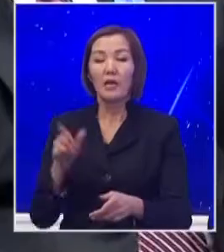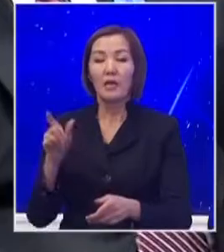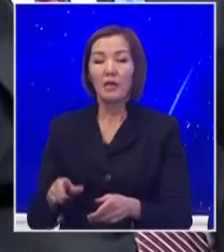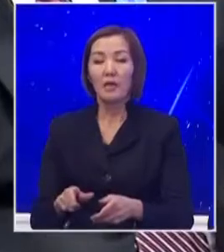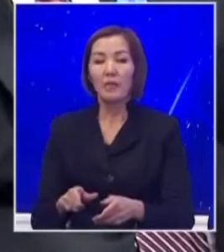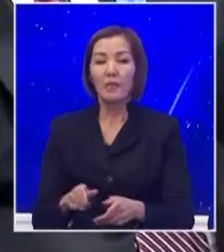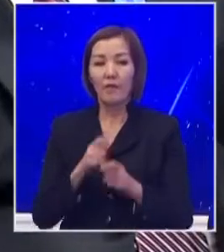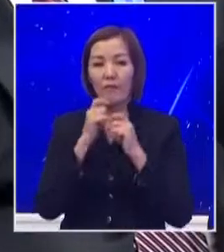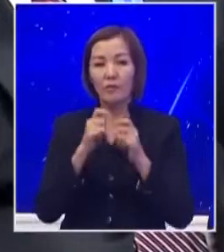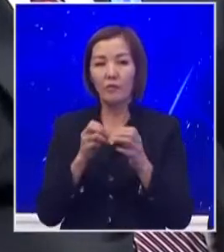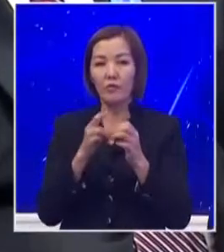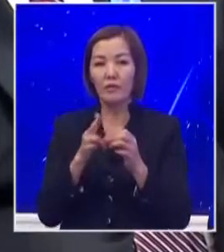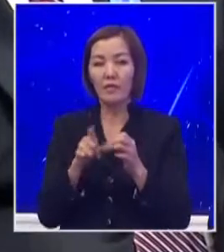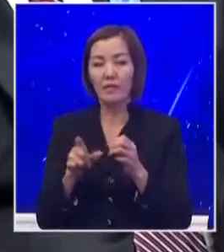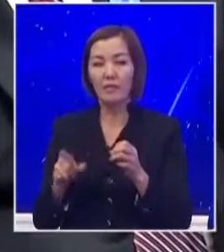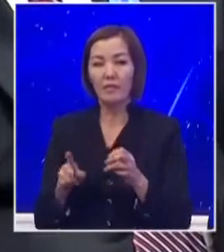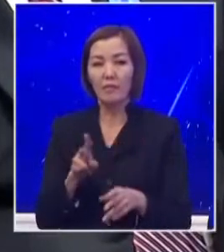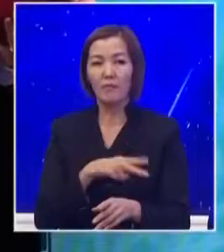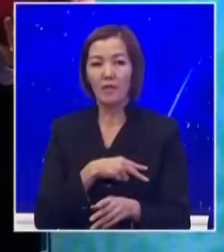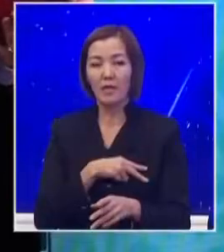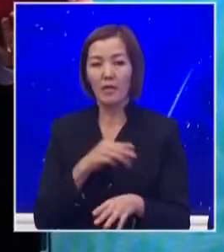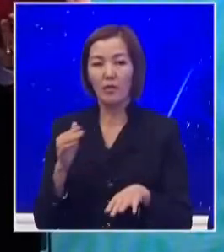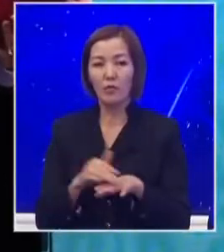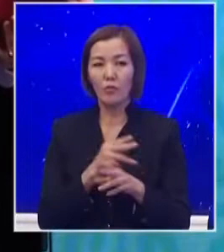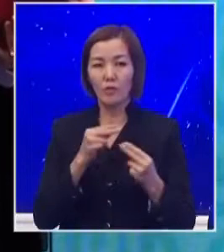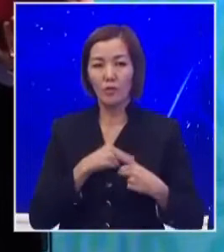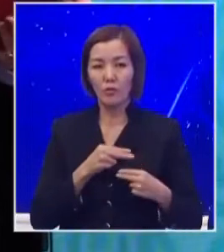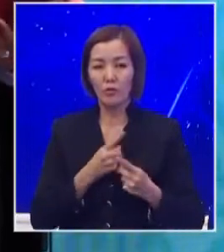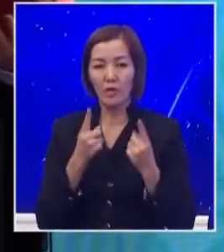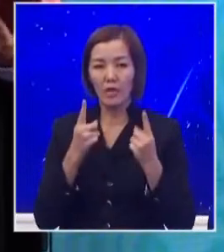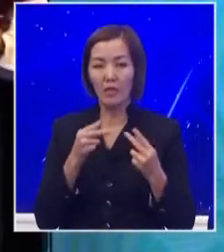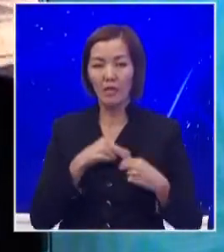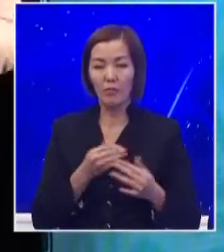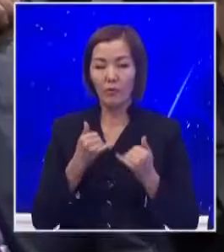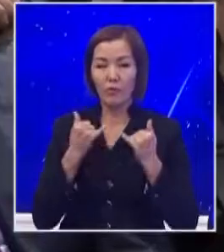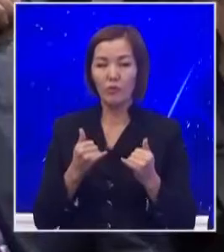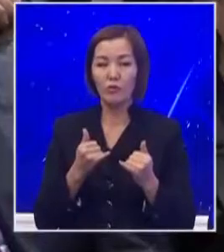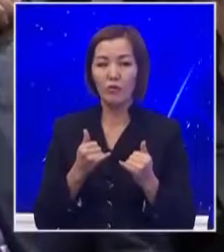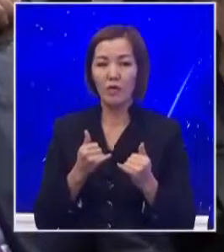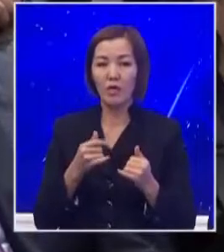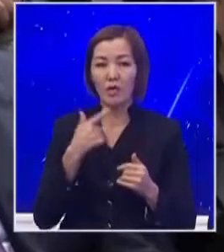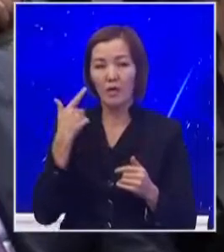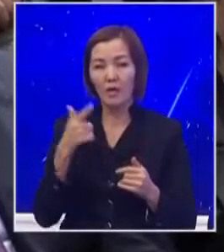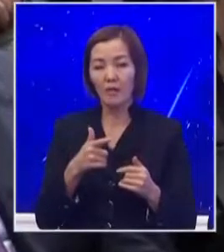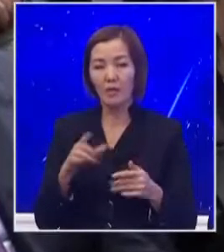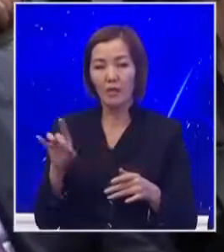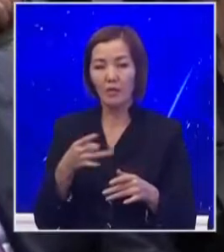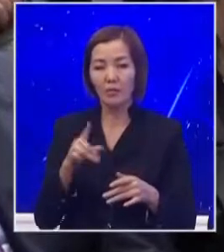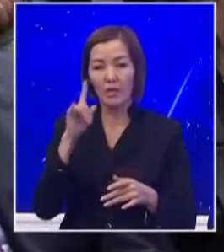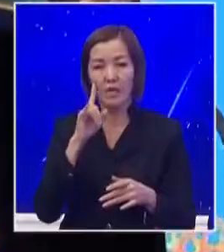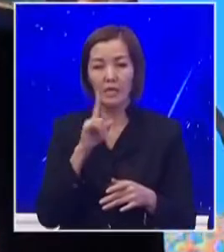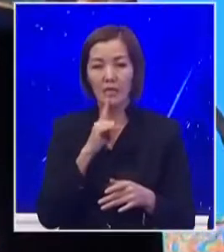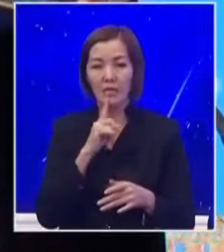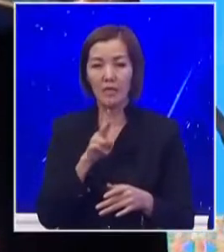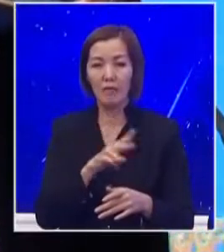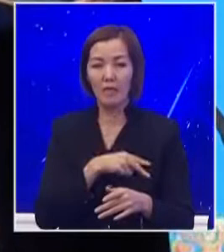Исабаев вручил 12 ЖТСУ-сам медали за доблестный труд Ерен Ембегеушин, почетные грамоты Республики Казахстан, а также